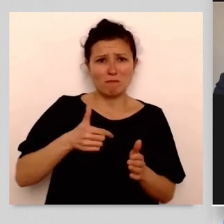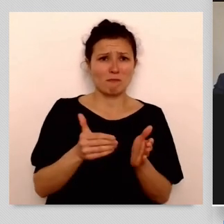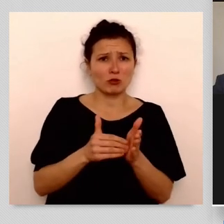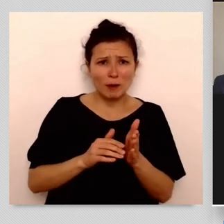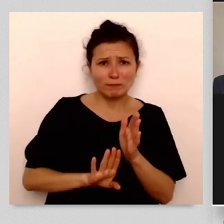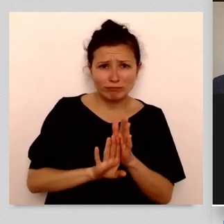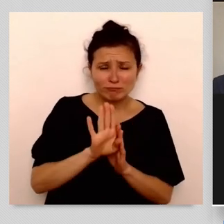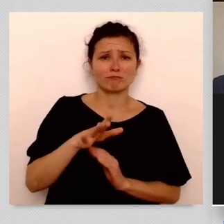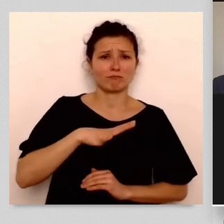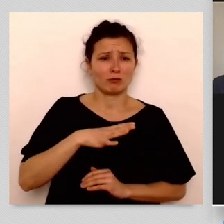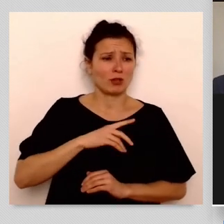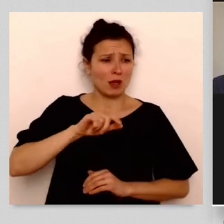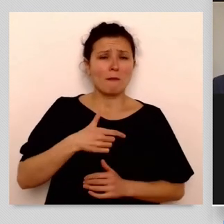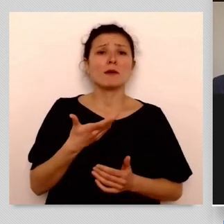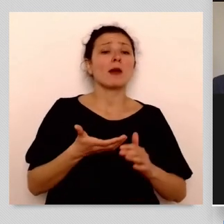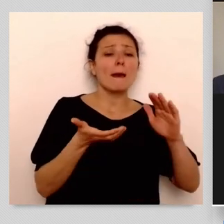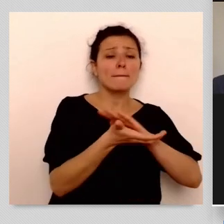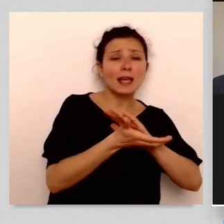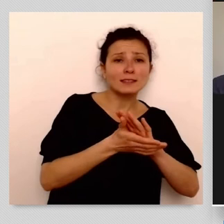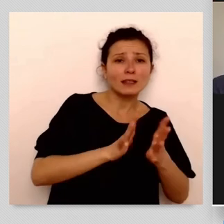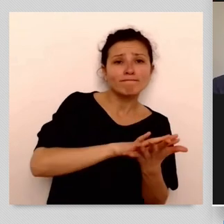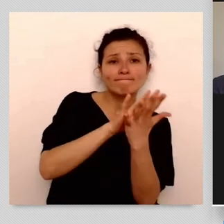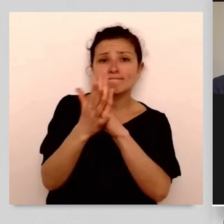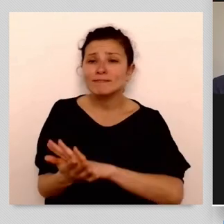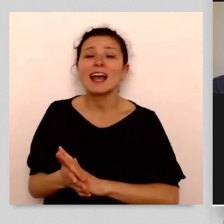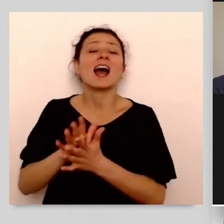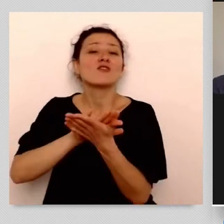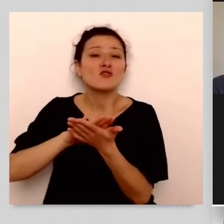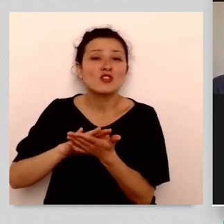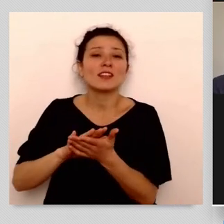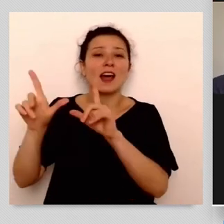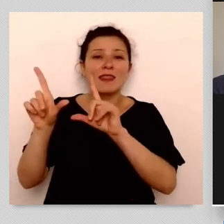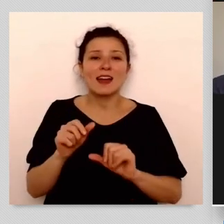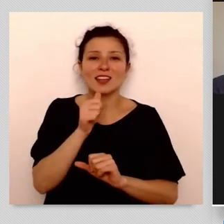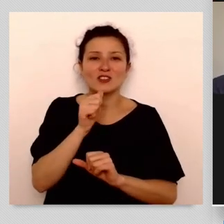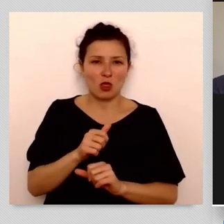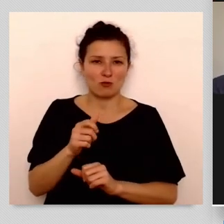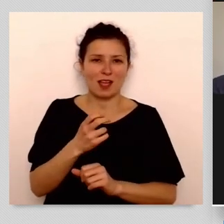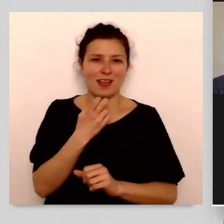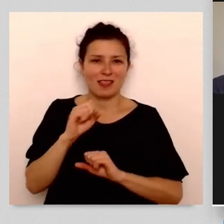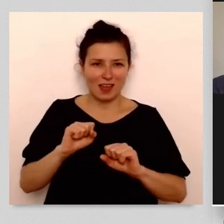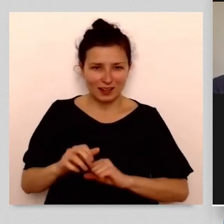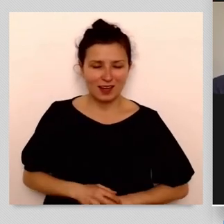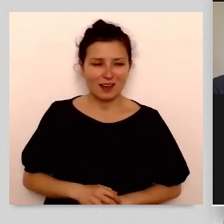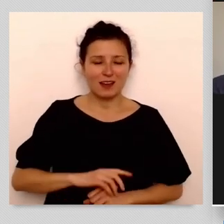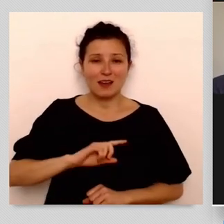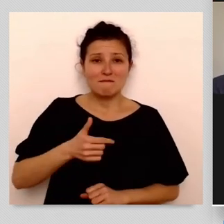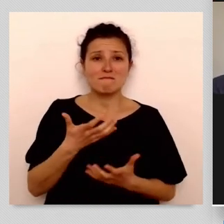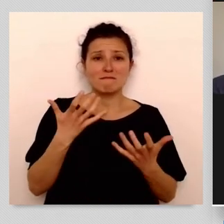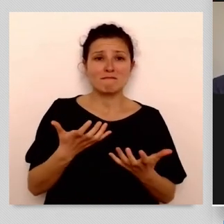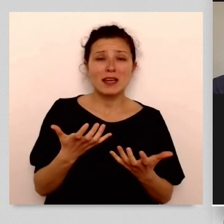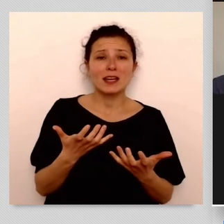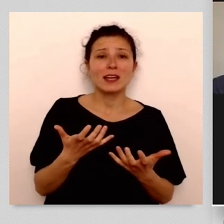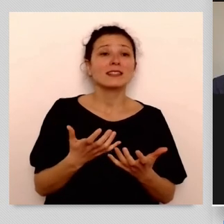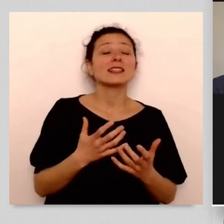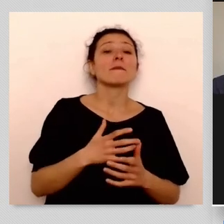żebyśmy wymieniali kopciuchy na czystą, tanią, zieloną energię. Chcemy elektryfikować